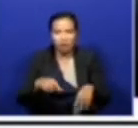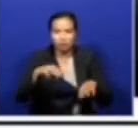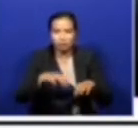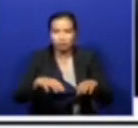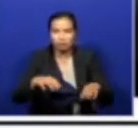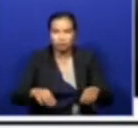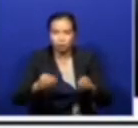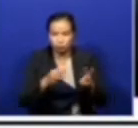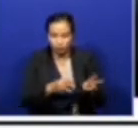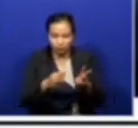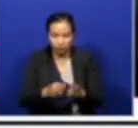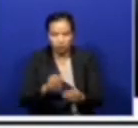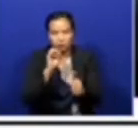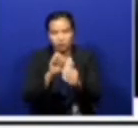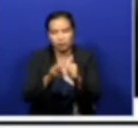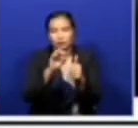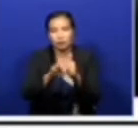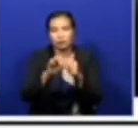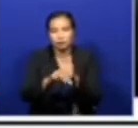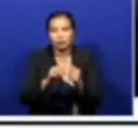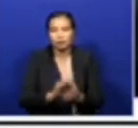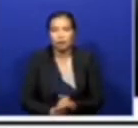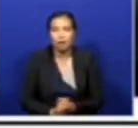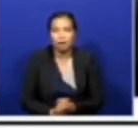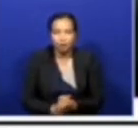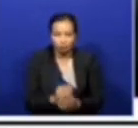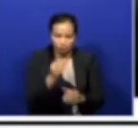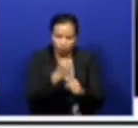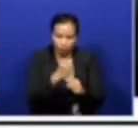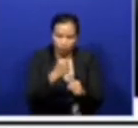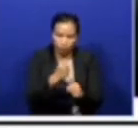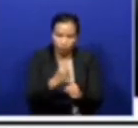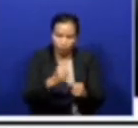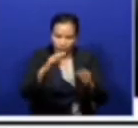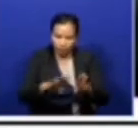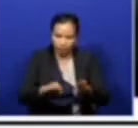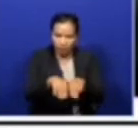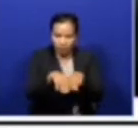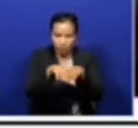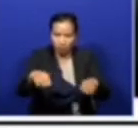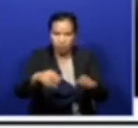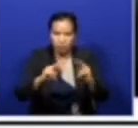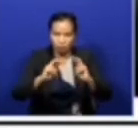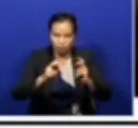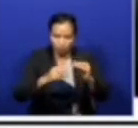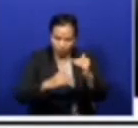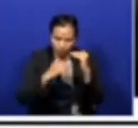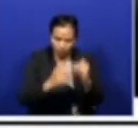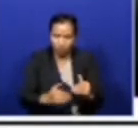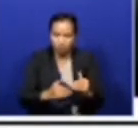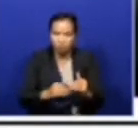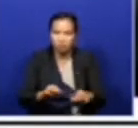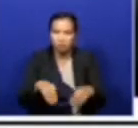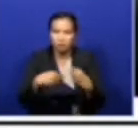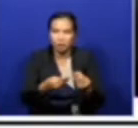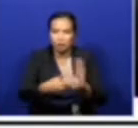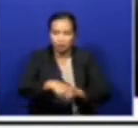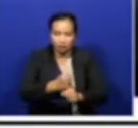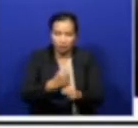แนะในเรื่องการที่จะต้องมีมาตรการในการที่จะให้หน่วยงานเนี่ยปฏิบัติหน้าที่อย่างจริ